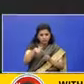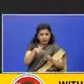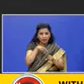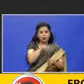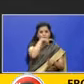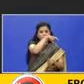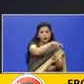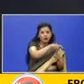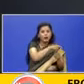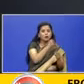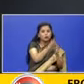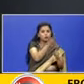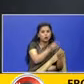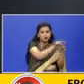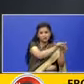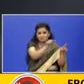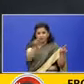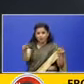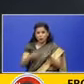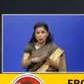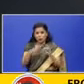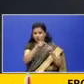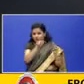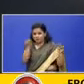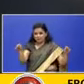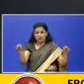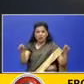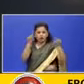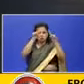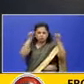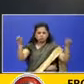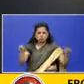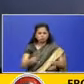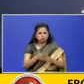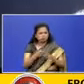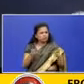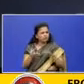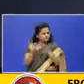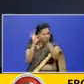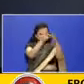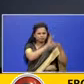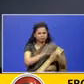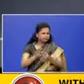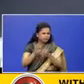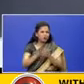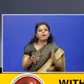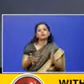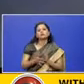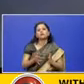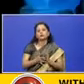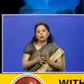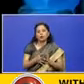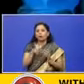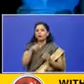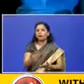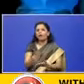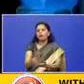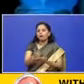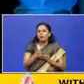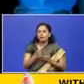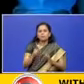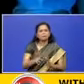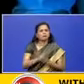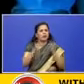तक पूरे देश में डिजिटल कनेक्टिविटी को और मजबूती मिलेगी। इसकी मदद से